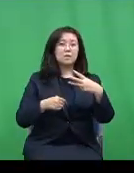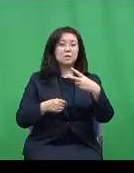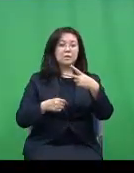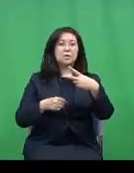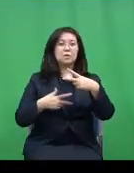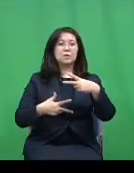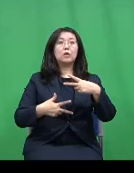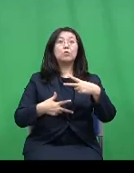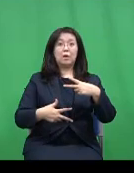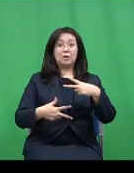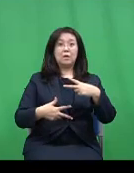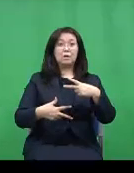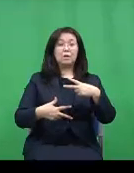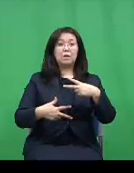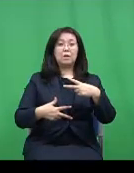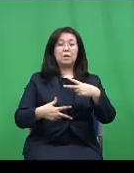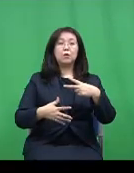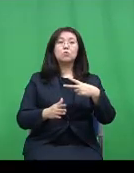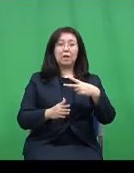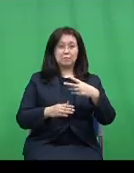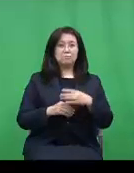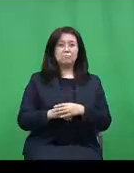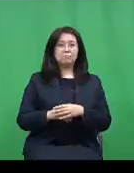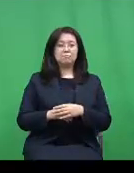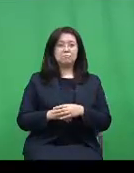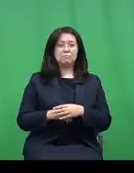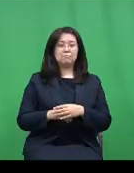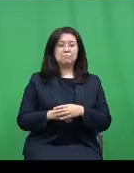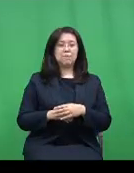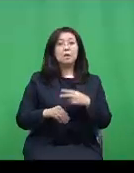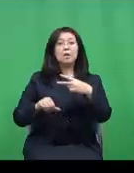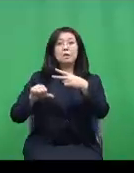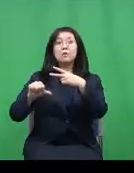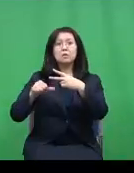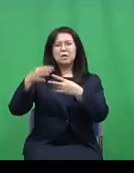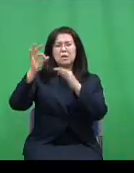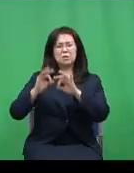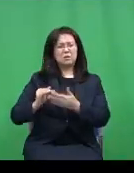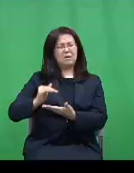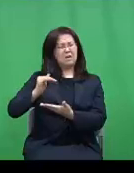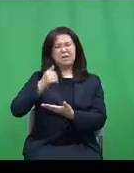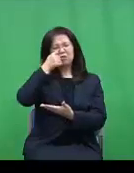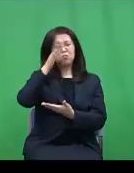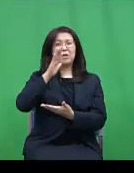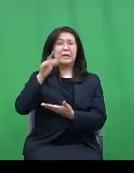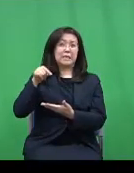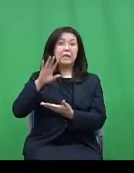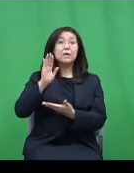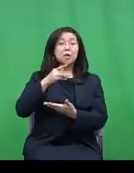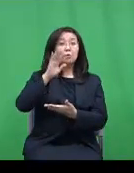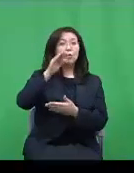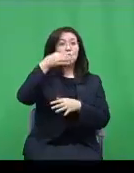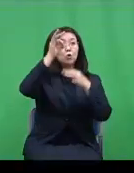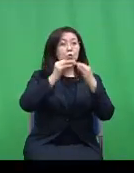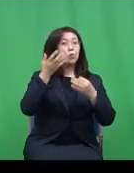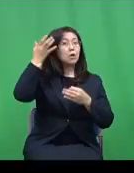例えば2月5日の時点で、まだ積雪は十分だけど、今後降るかもしれないという気象